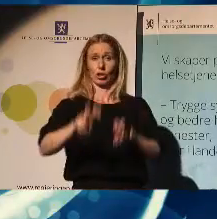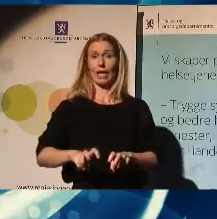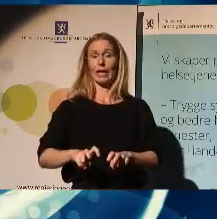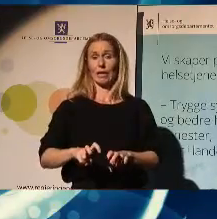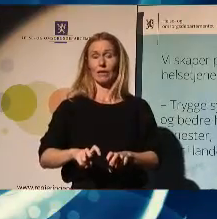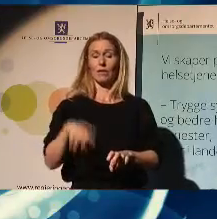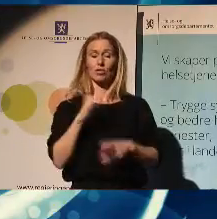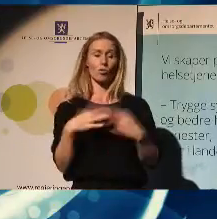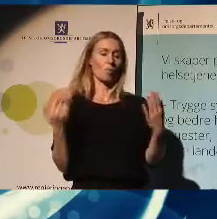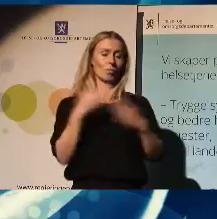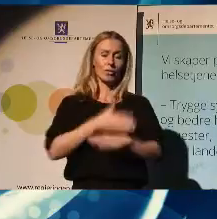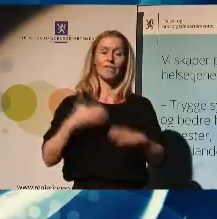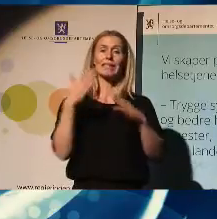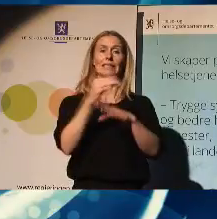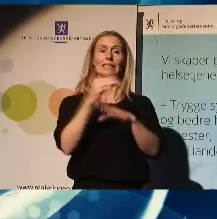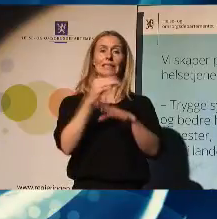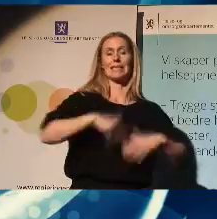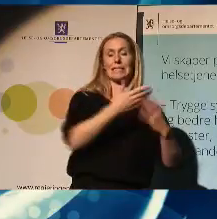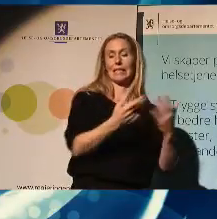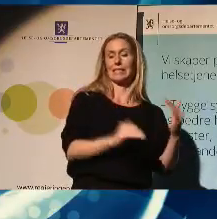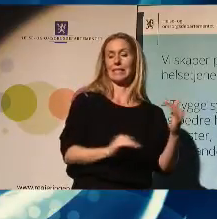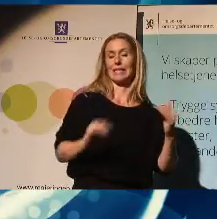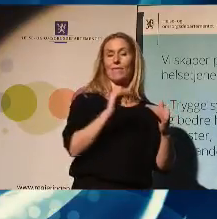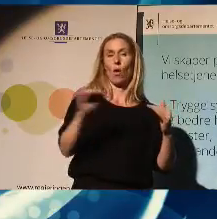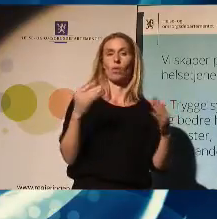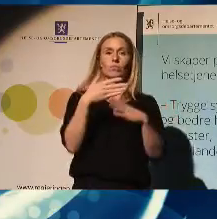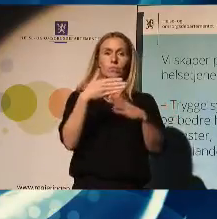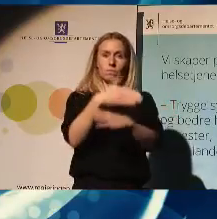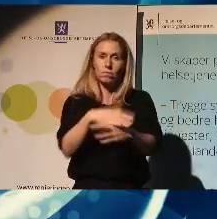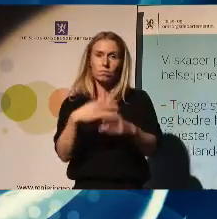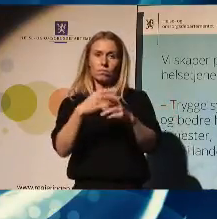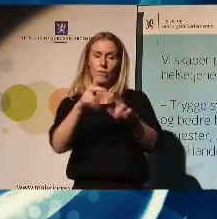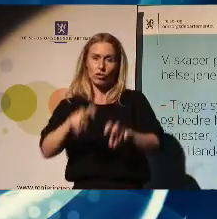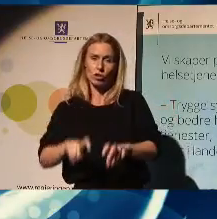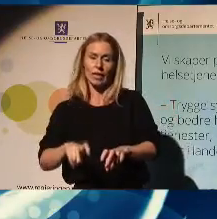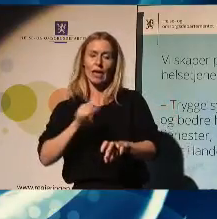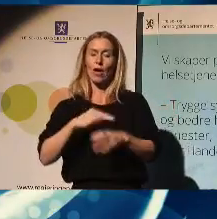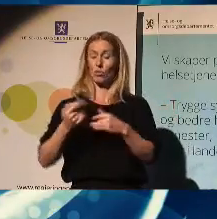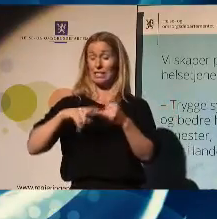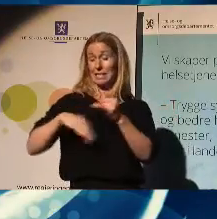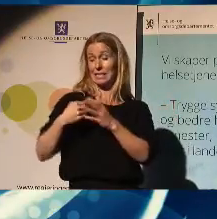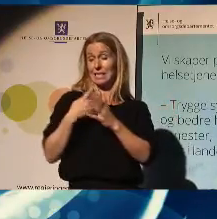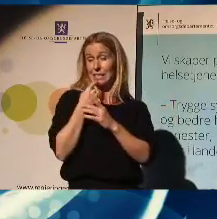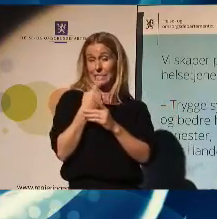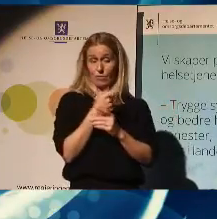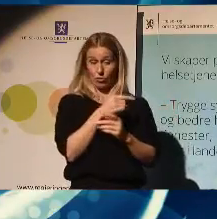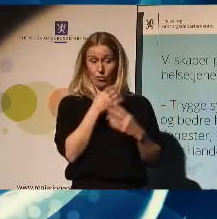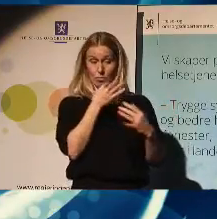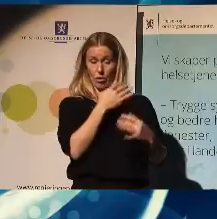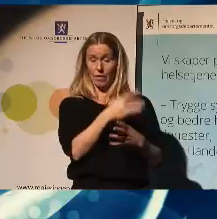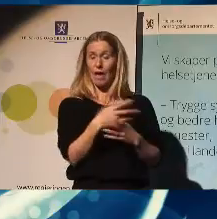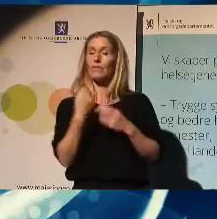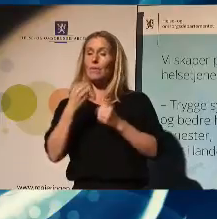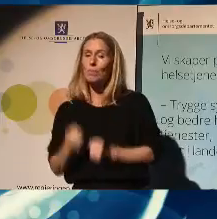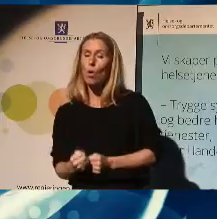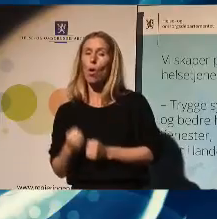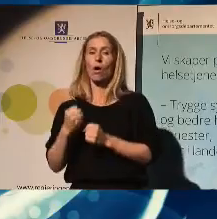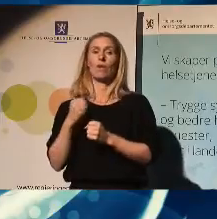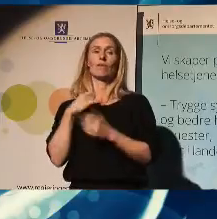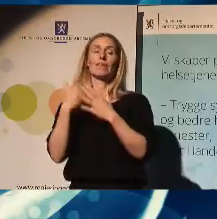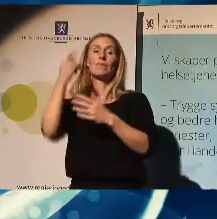som går på tvers av helsetjenestenivåene, og vi må drive, og det siste jeg skal si, Anne-Grete, før jeg spiller ballen til deg, vi må drive kunnskapsbasert praksis